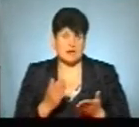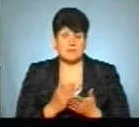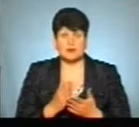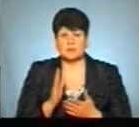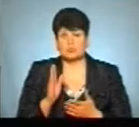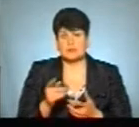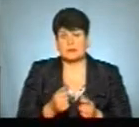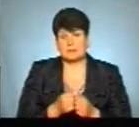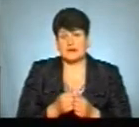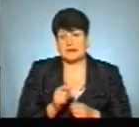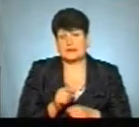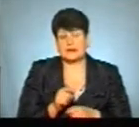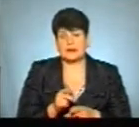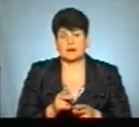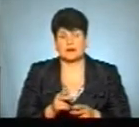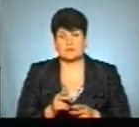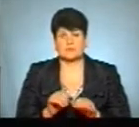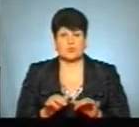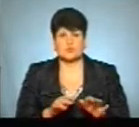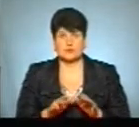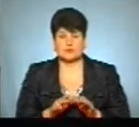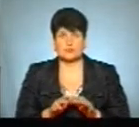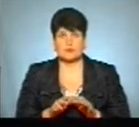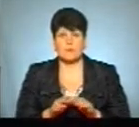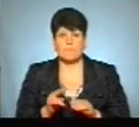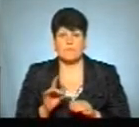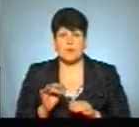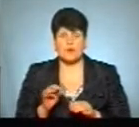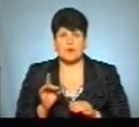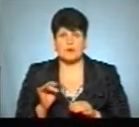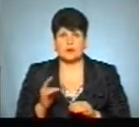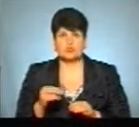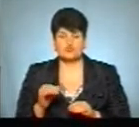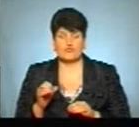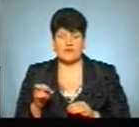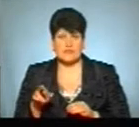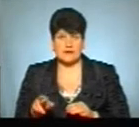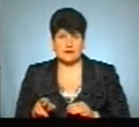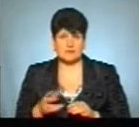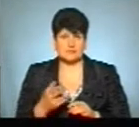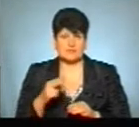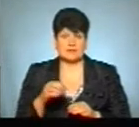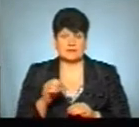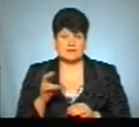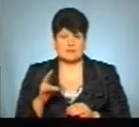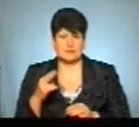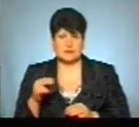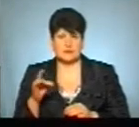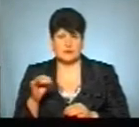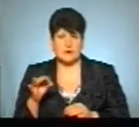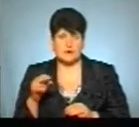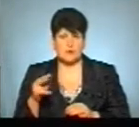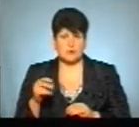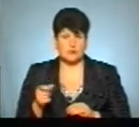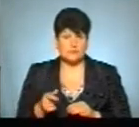таких операціях проріджування дерев, зрізування, якийсь дендролог. Інше питання, інколи